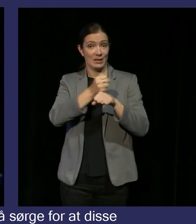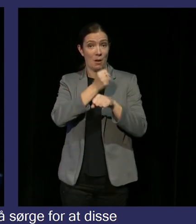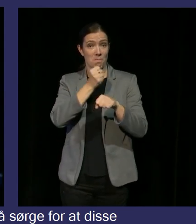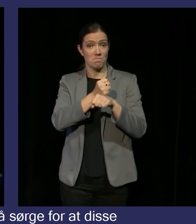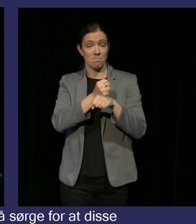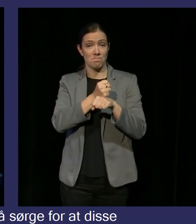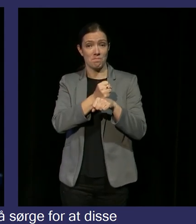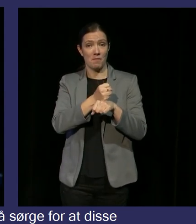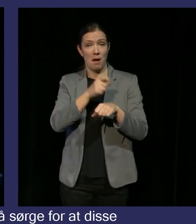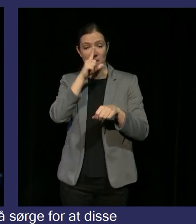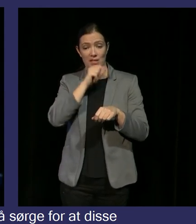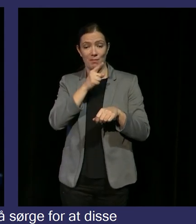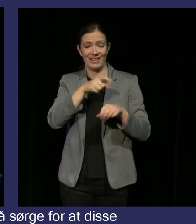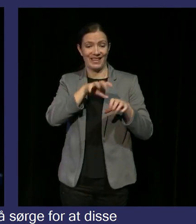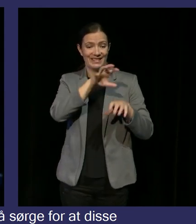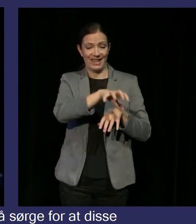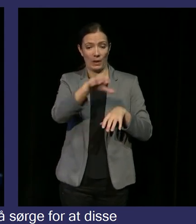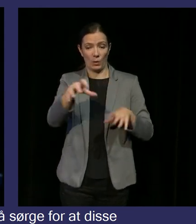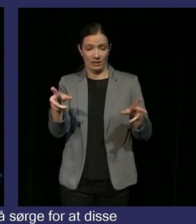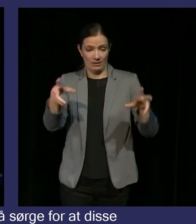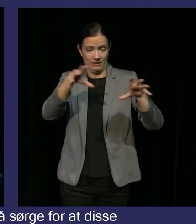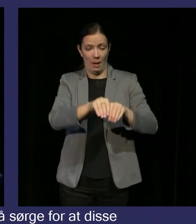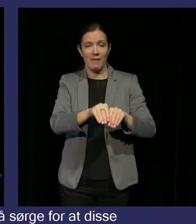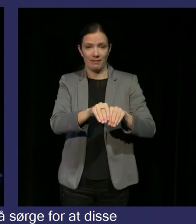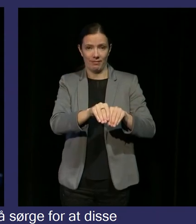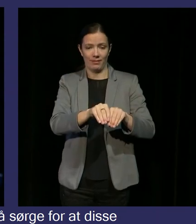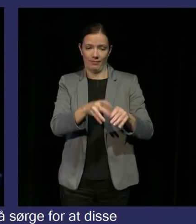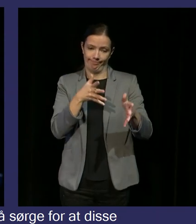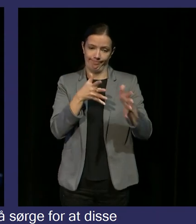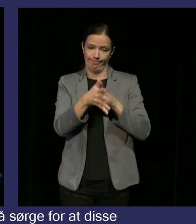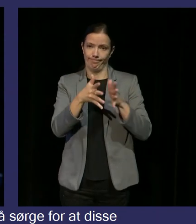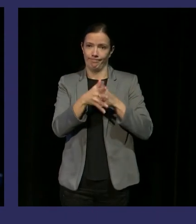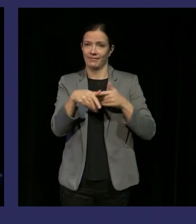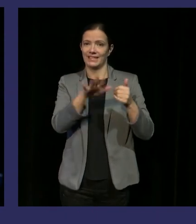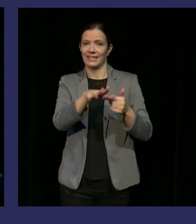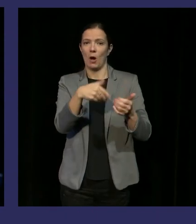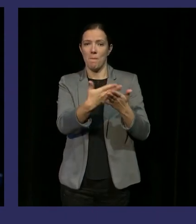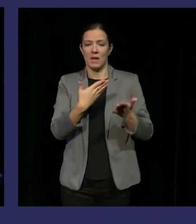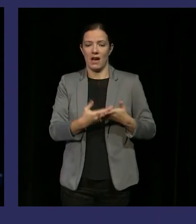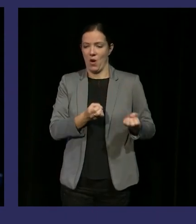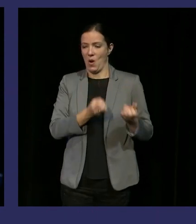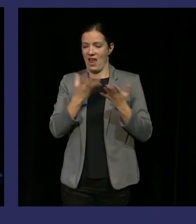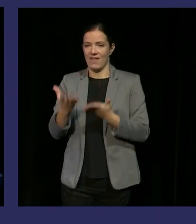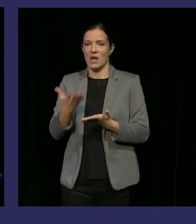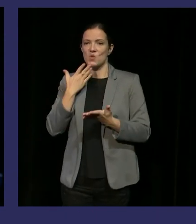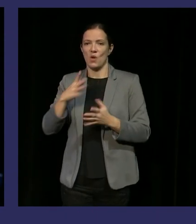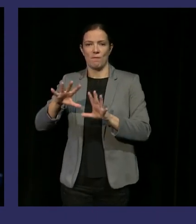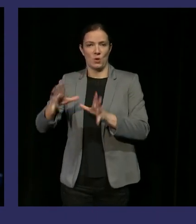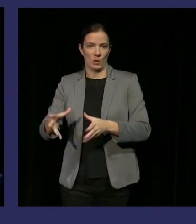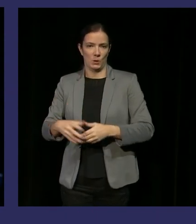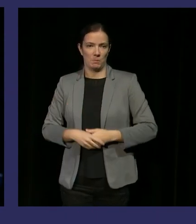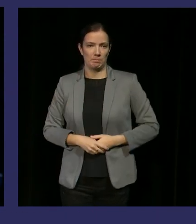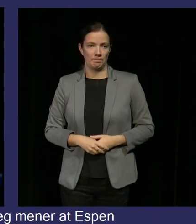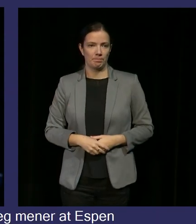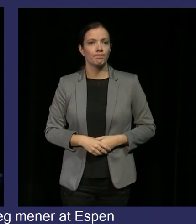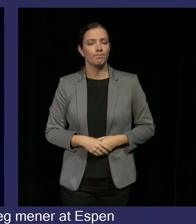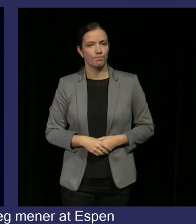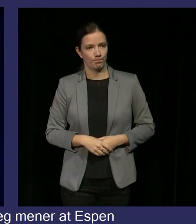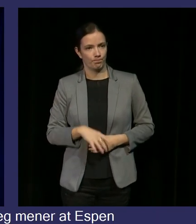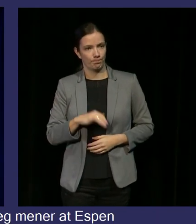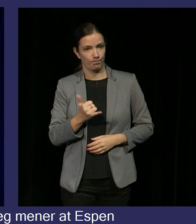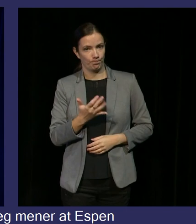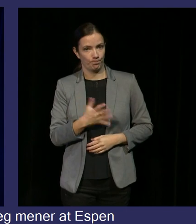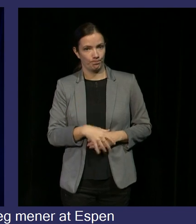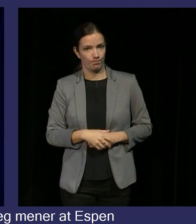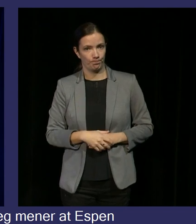for at disse sektorene setter seg sammen og går løs på oppgaven og leverer et godt produkt. Mm. Sunde?